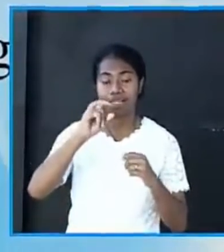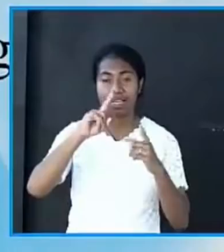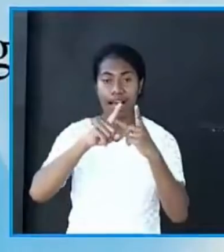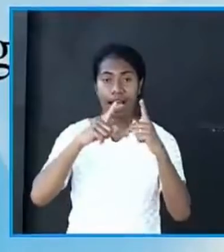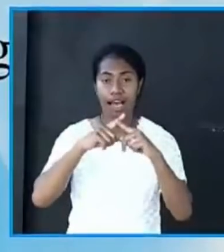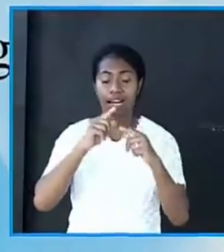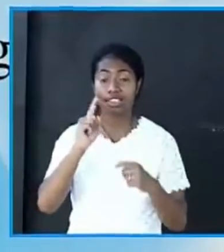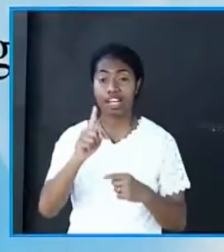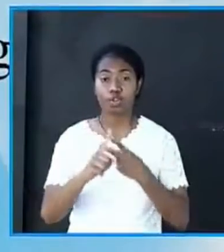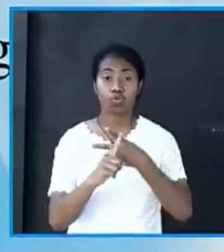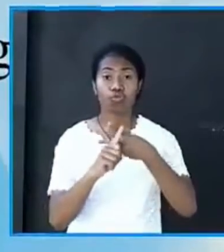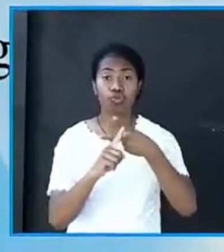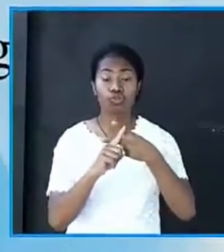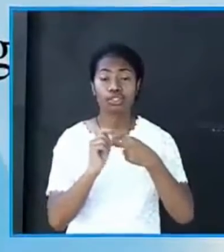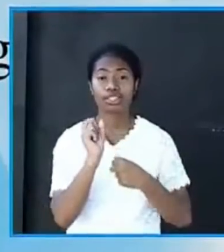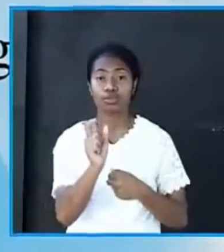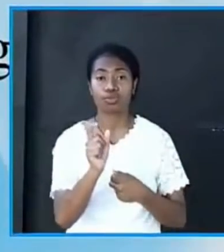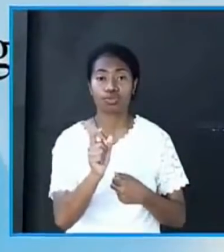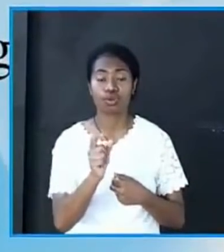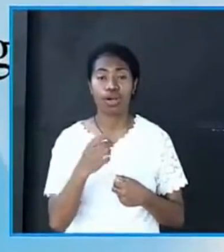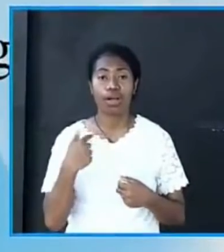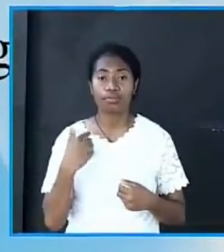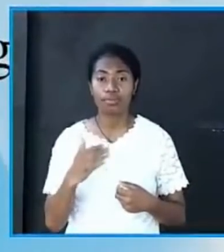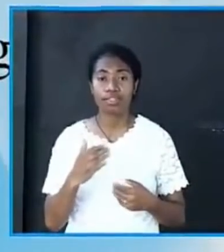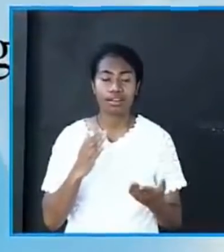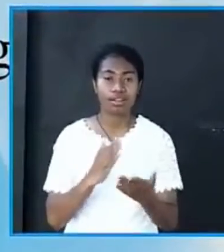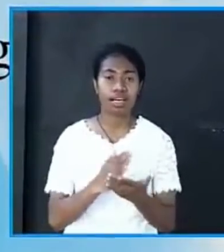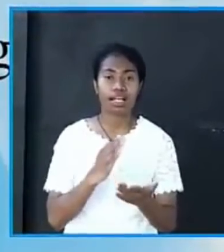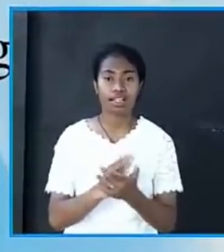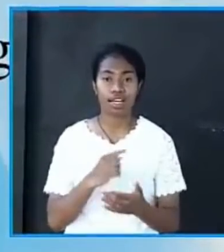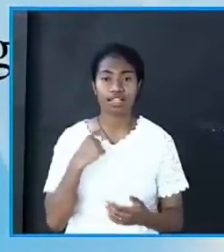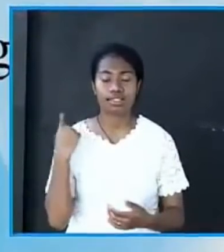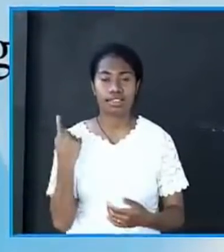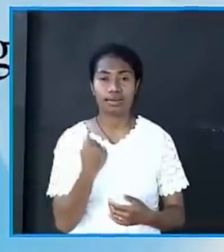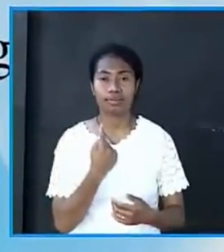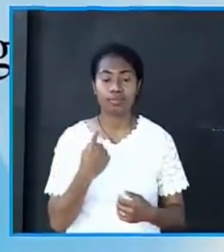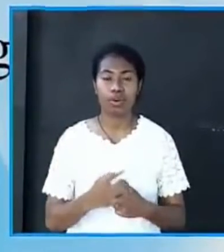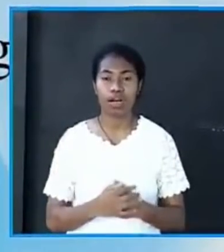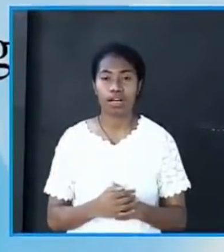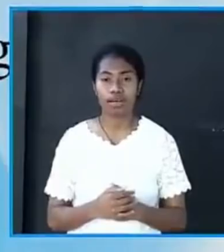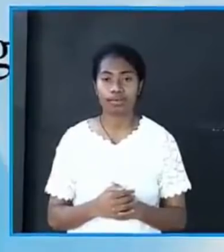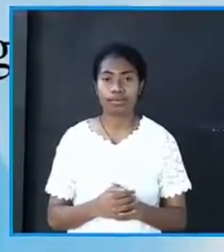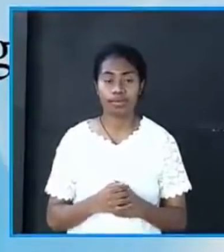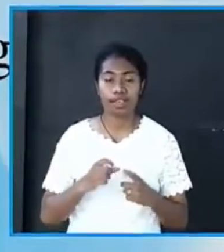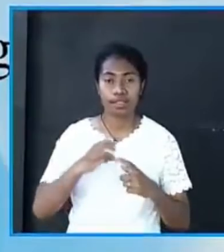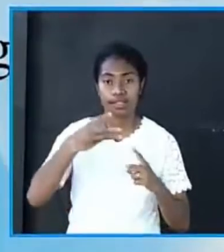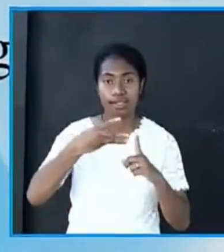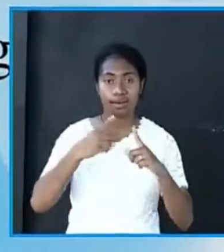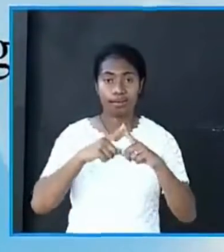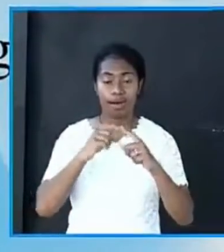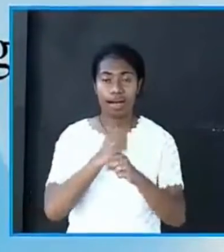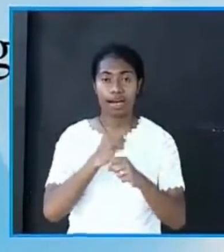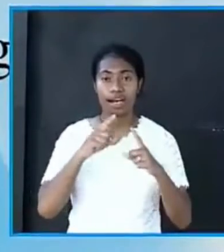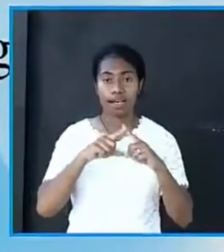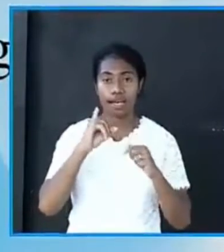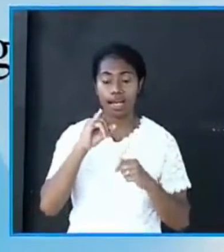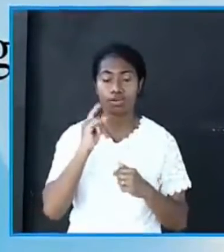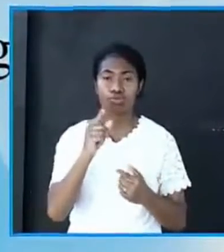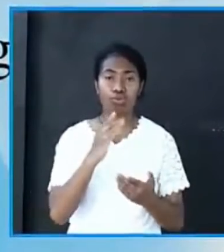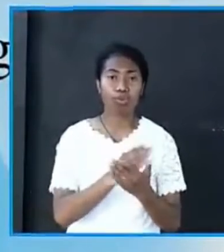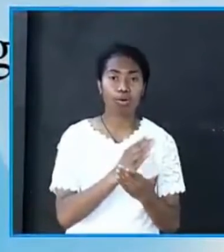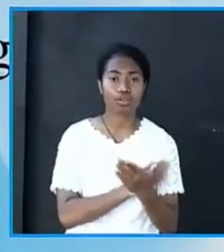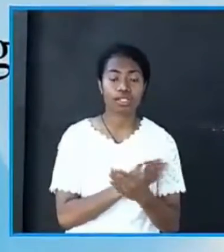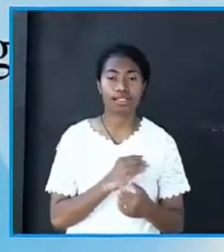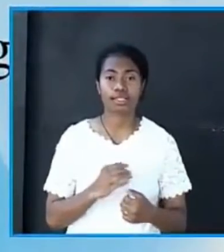fungsi dari kekekalan yang berada ingat banget kesementaraan Yang sekarang sedang berusaha untuk merek Roses